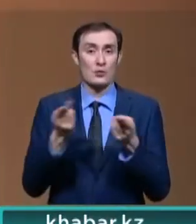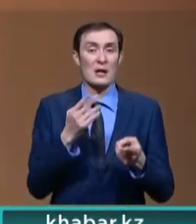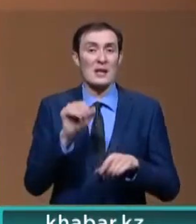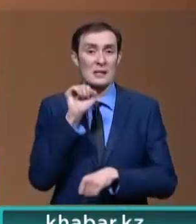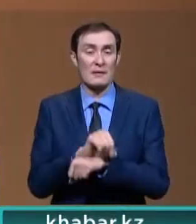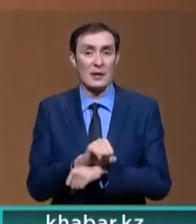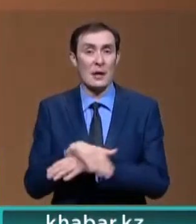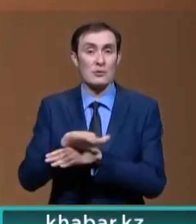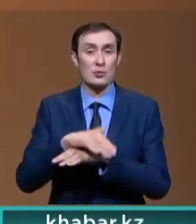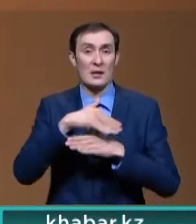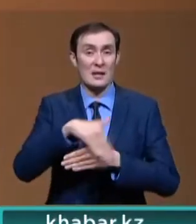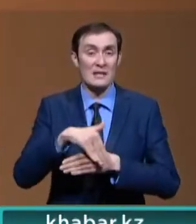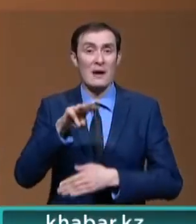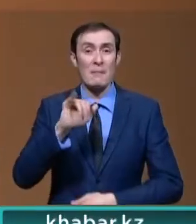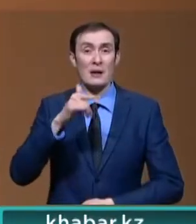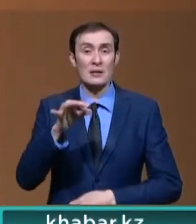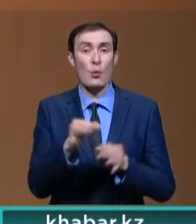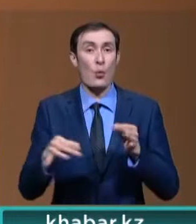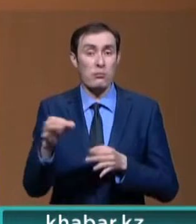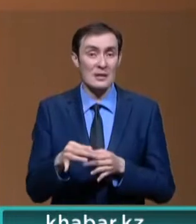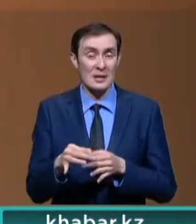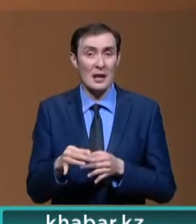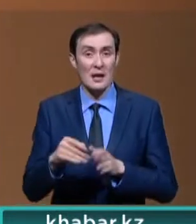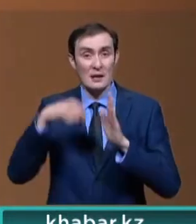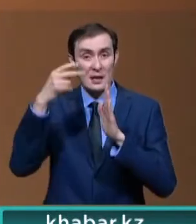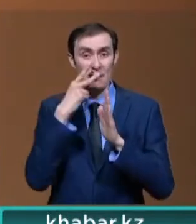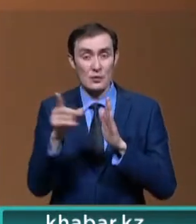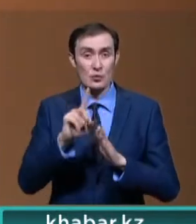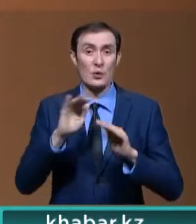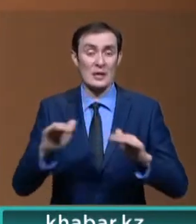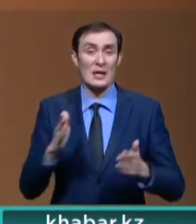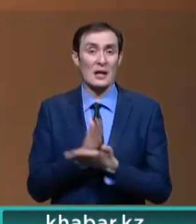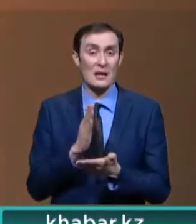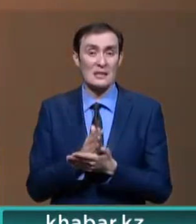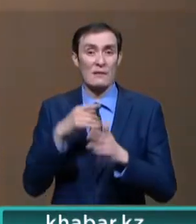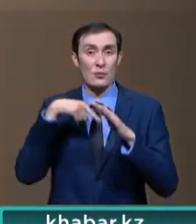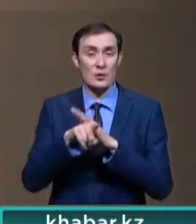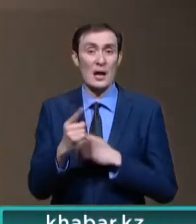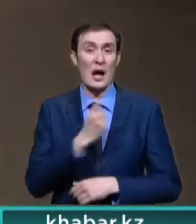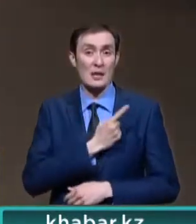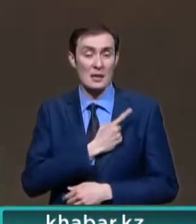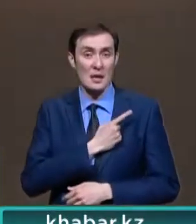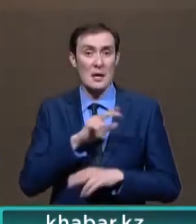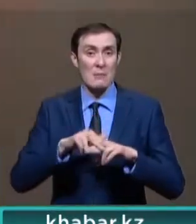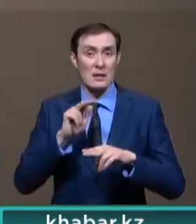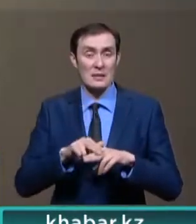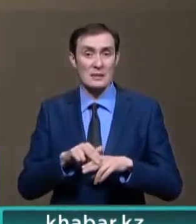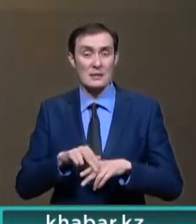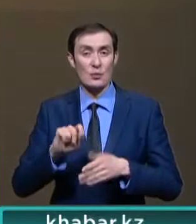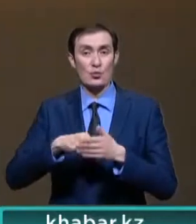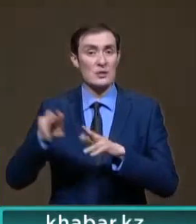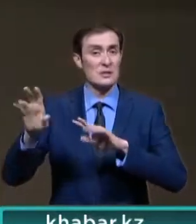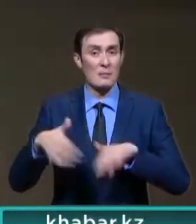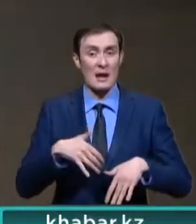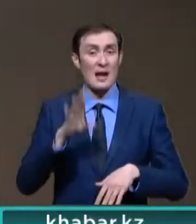остановили на безлюдной трассе в мангистауской области на кадрах видно что дети находились в кабине одни стражи порядка забрали ключи